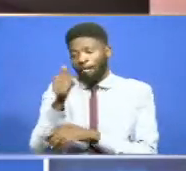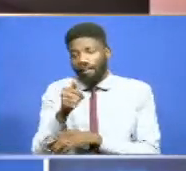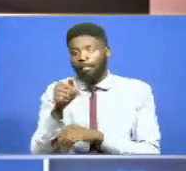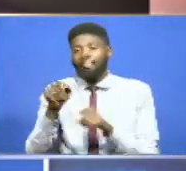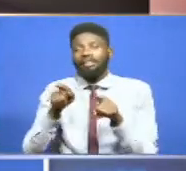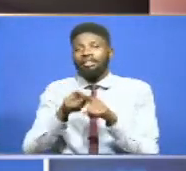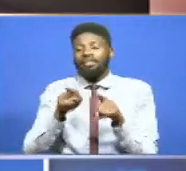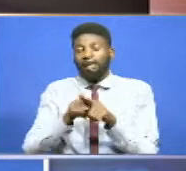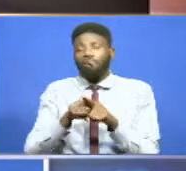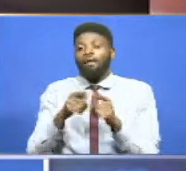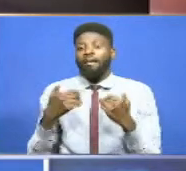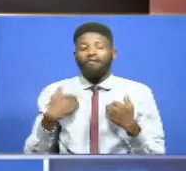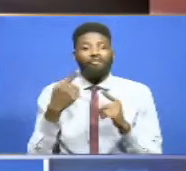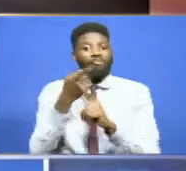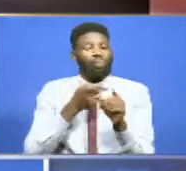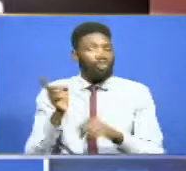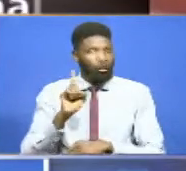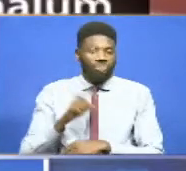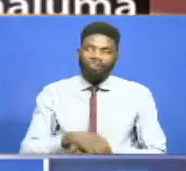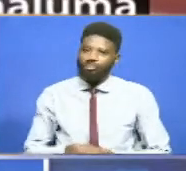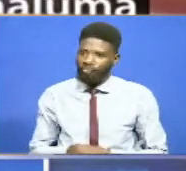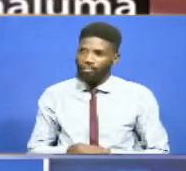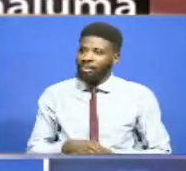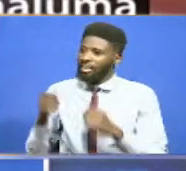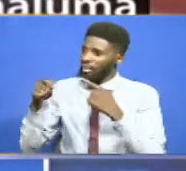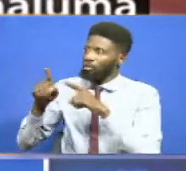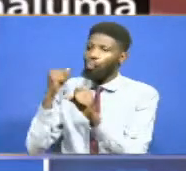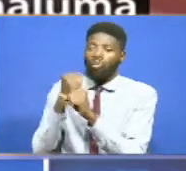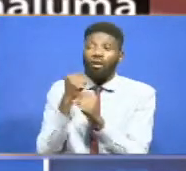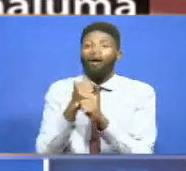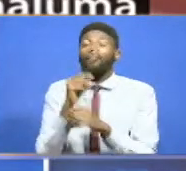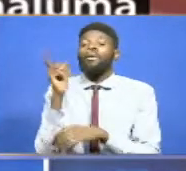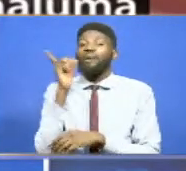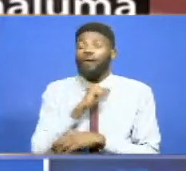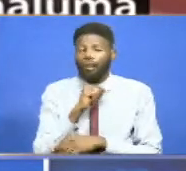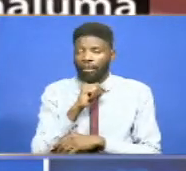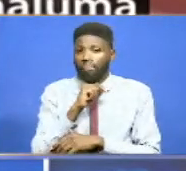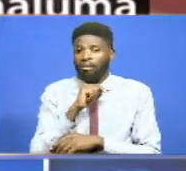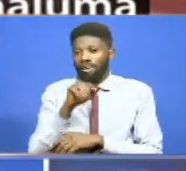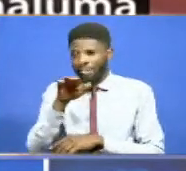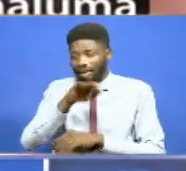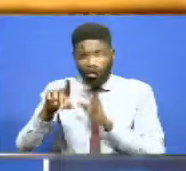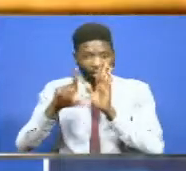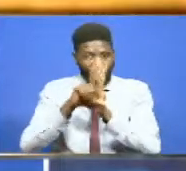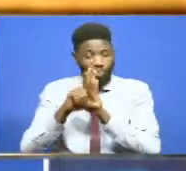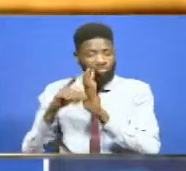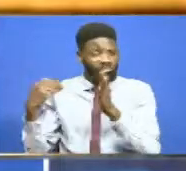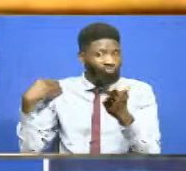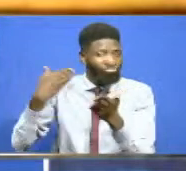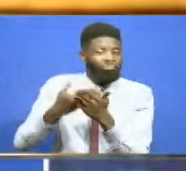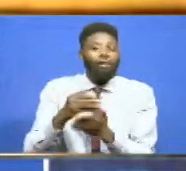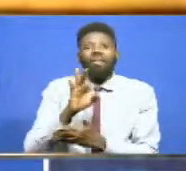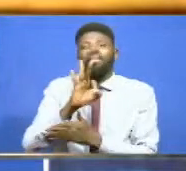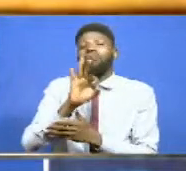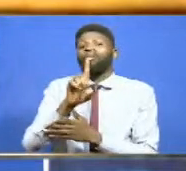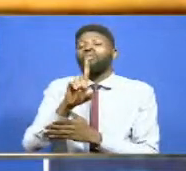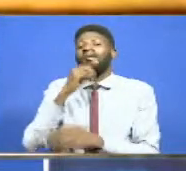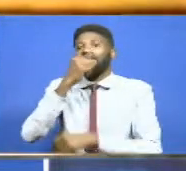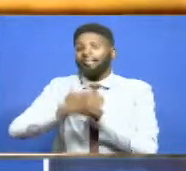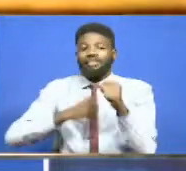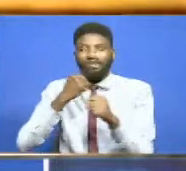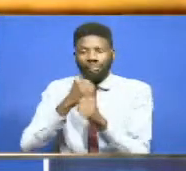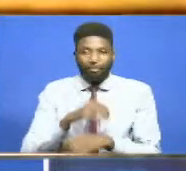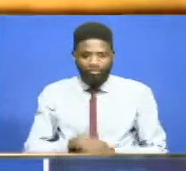cha Nairobi. Jaji Nderi amehudumu katika taaluma ya wanasheria kwa miaka 31. Siku ya Jumanne tarehe